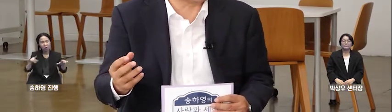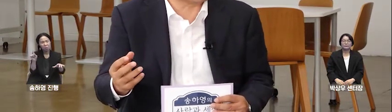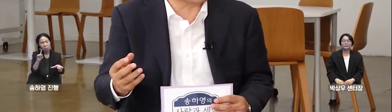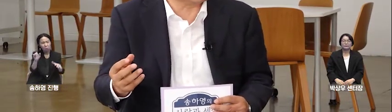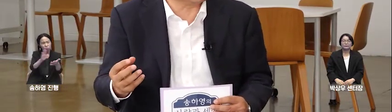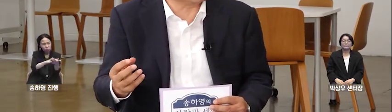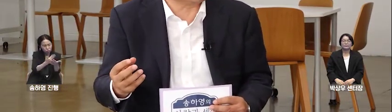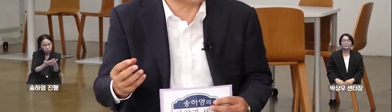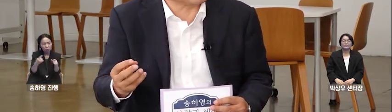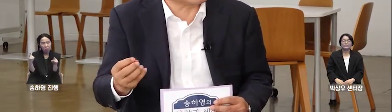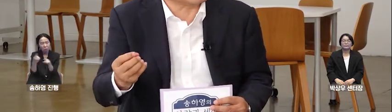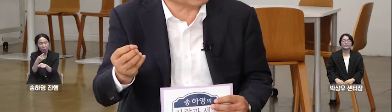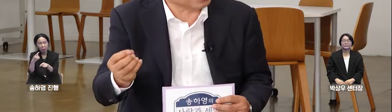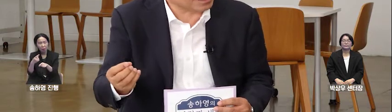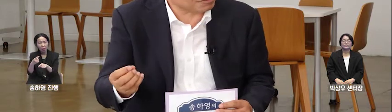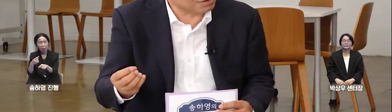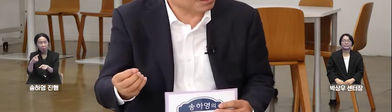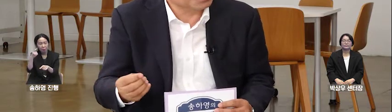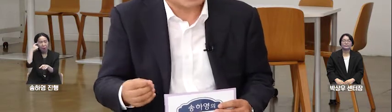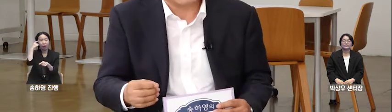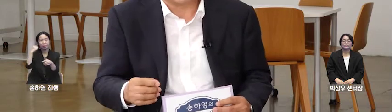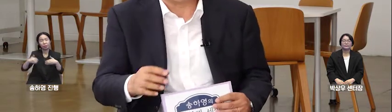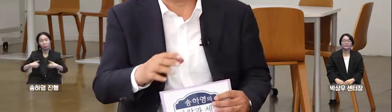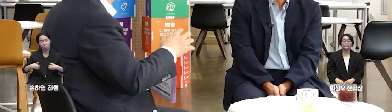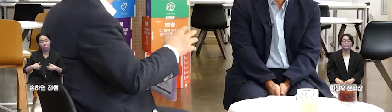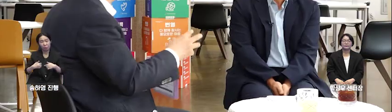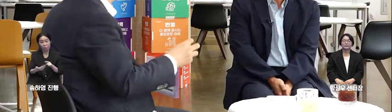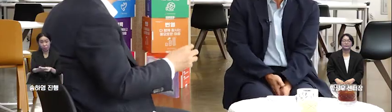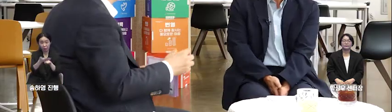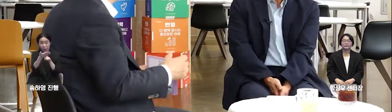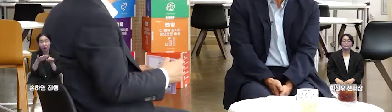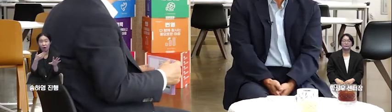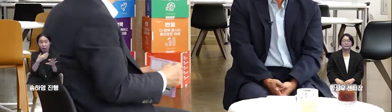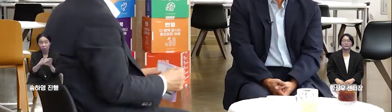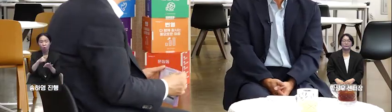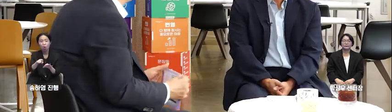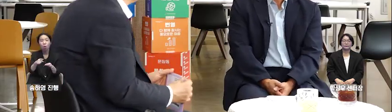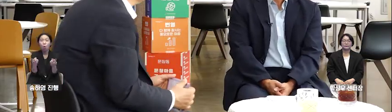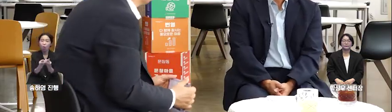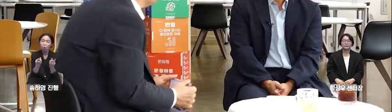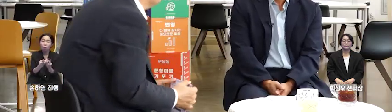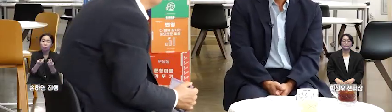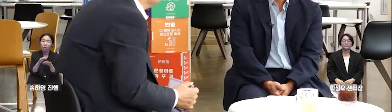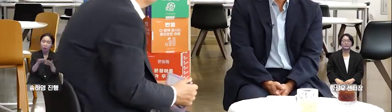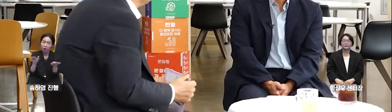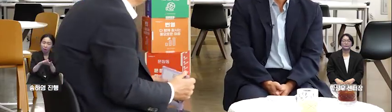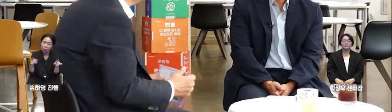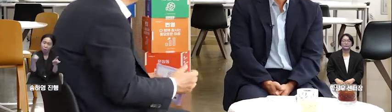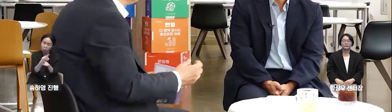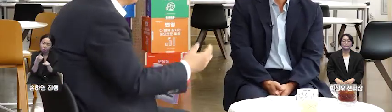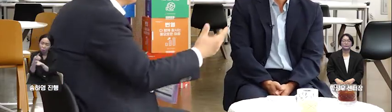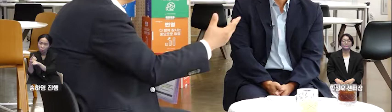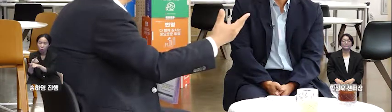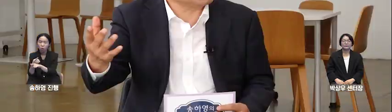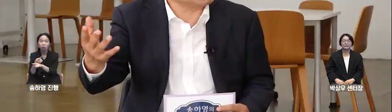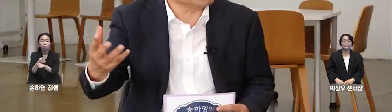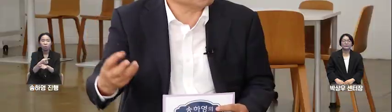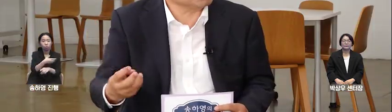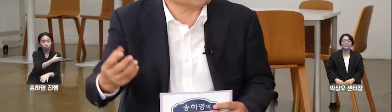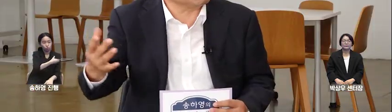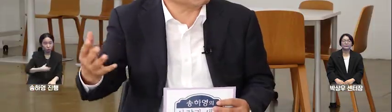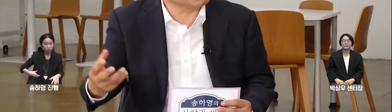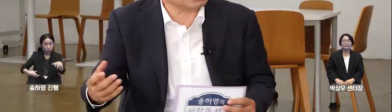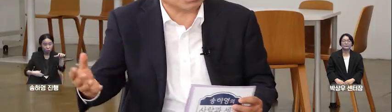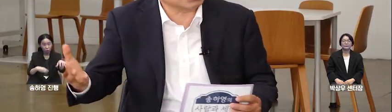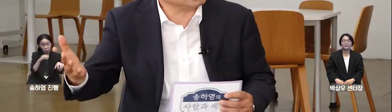고쳤으면 좋겠다 하는 네. 뭔가 나타나겠고 네. 그래서 그걸 어떻게 고치면 좋을까? 네. 뭐